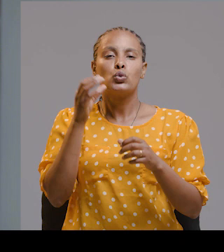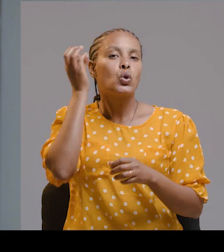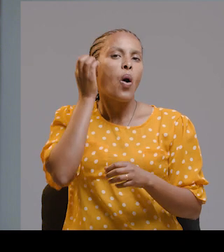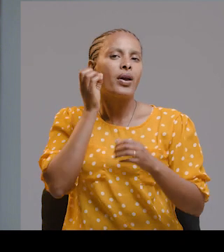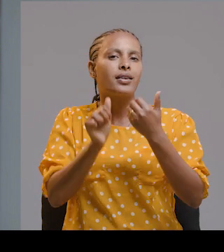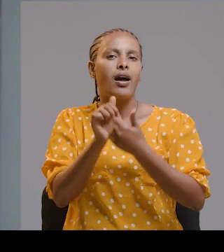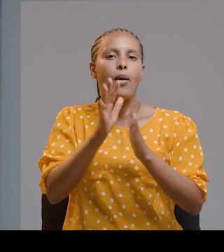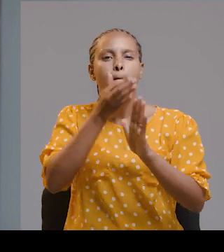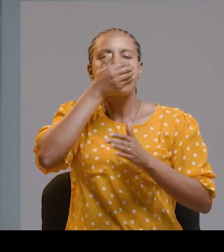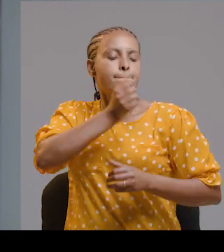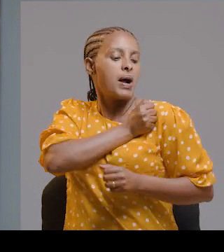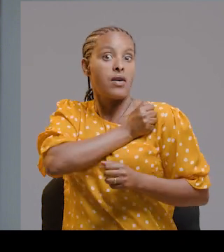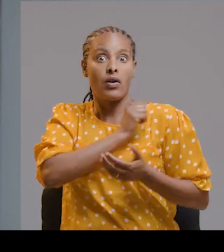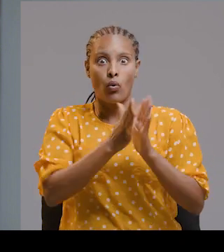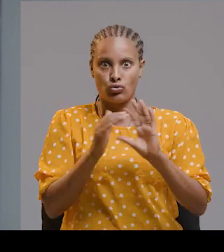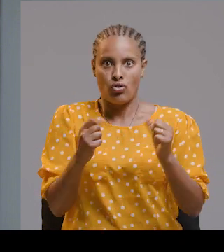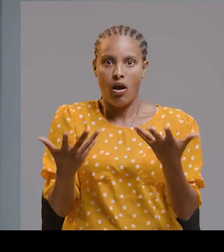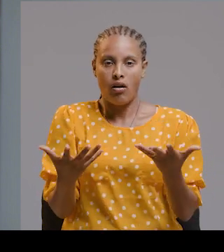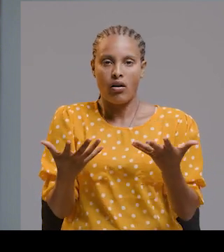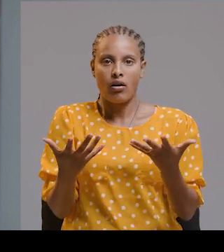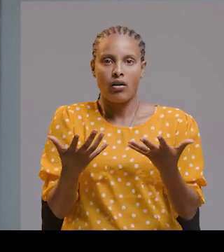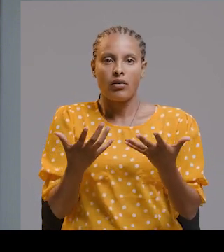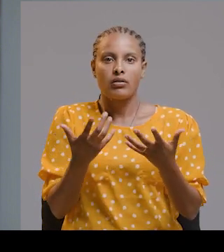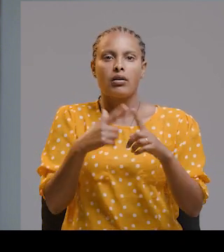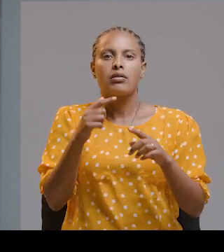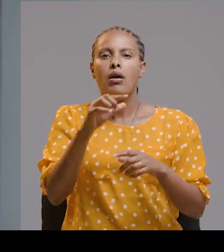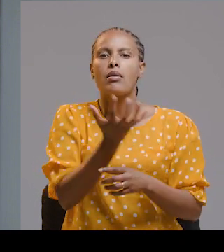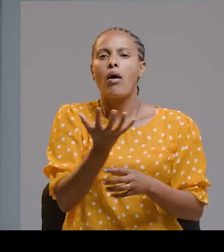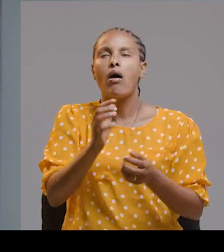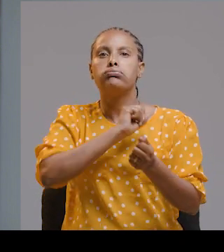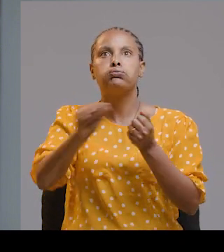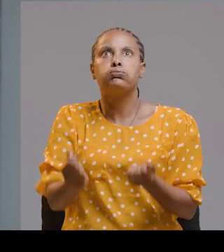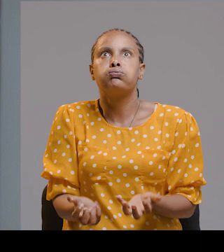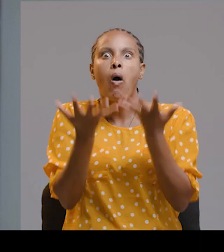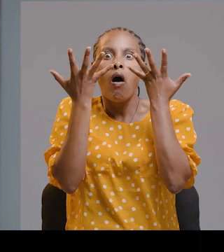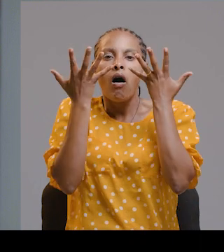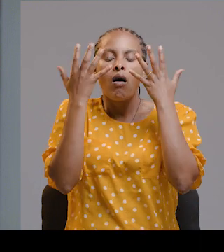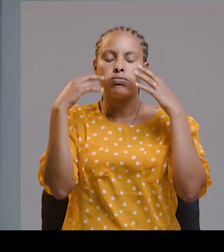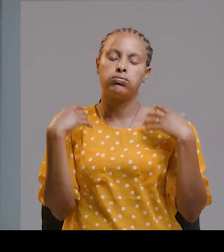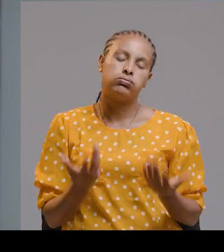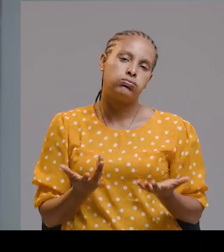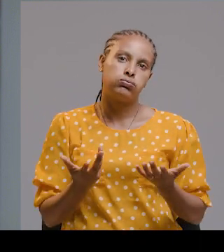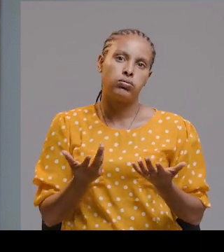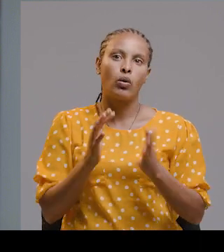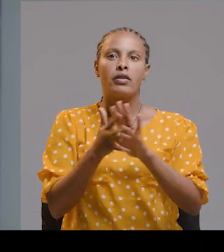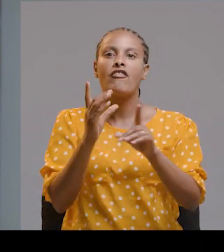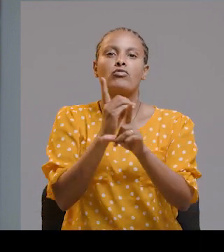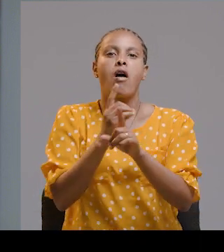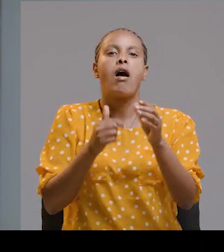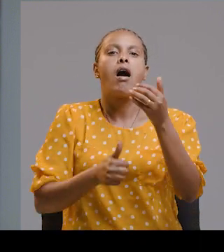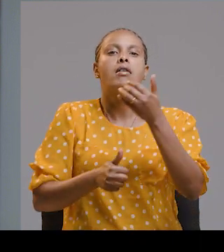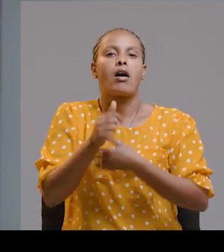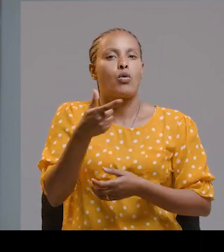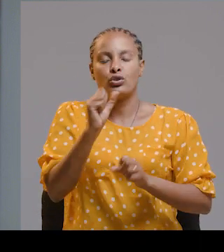قات مدفر لیونی شلاد، نبرت آچن بسات مودم لیونی شلاد. و امیدم وی تفت رو آدگوش